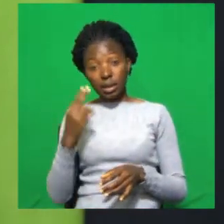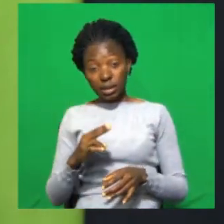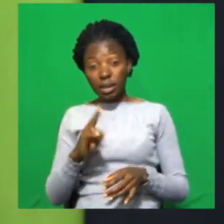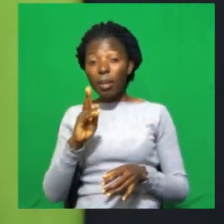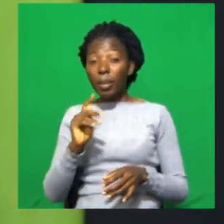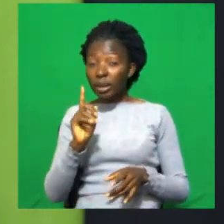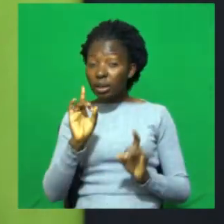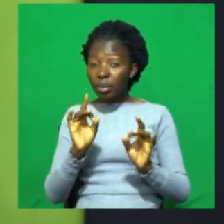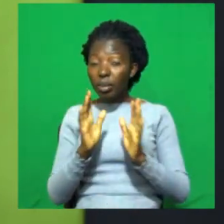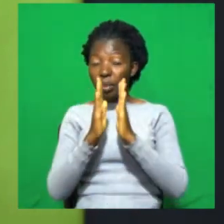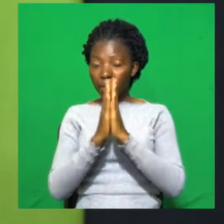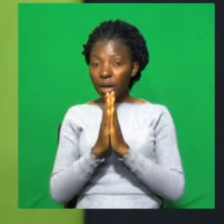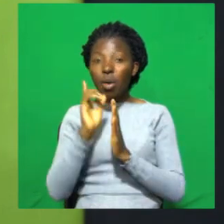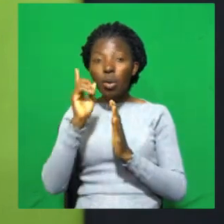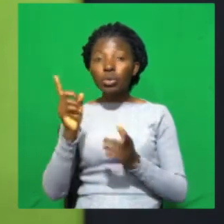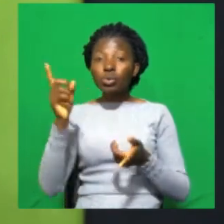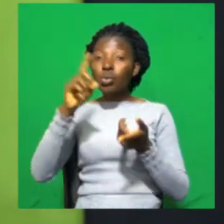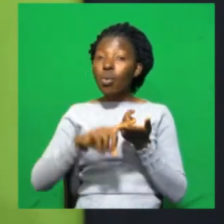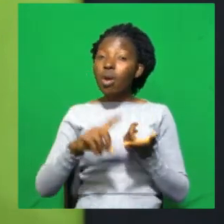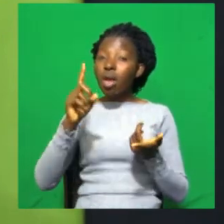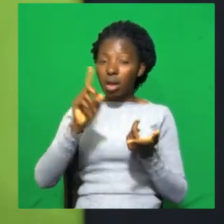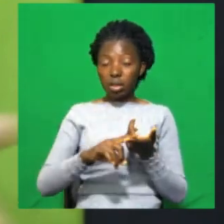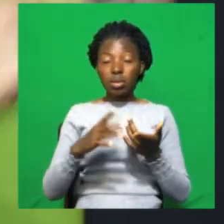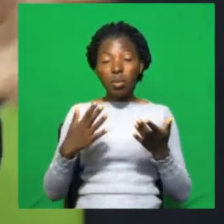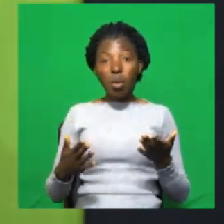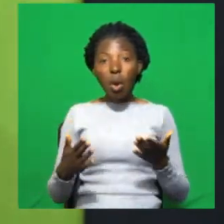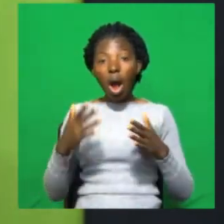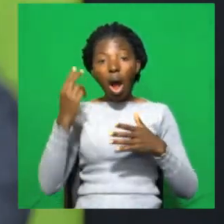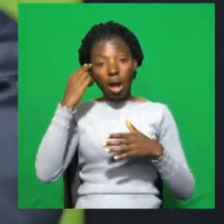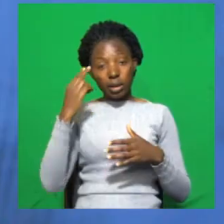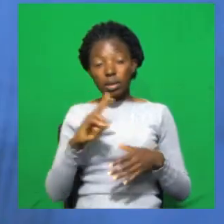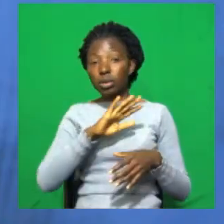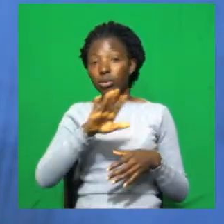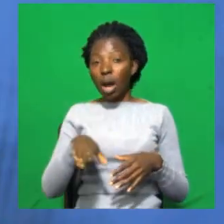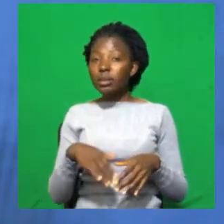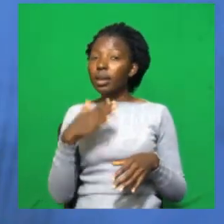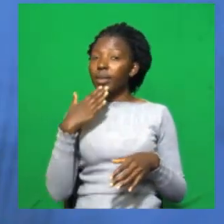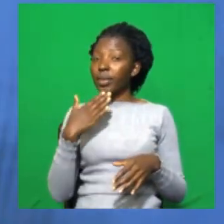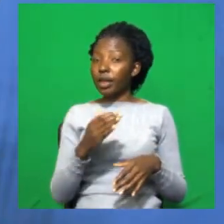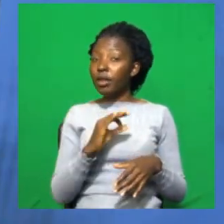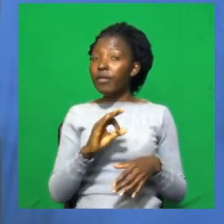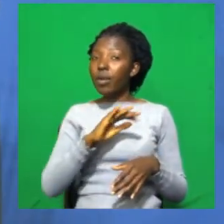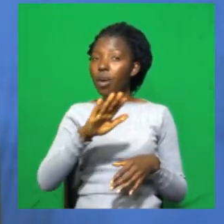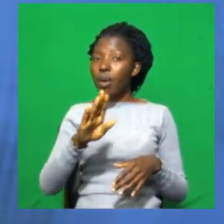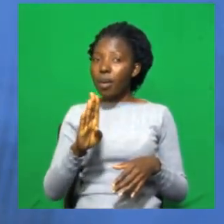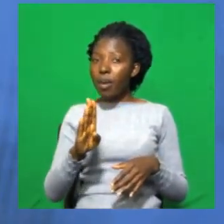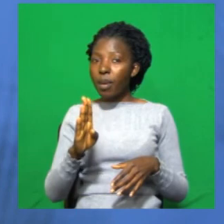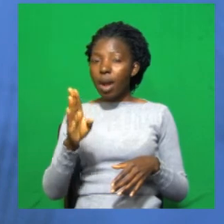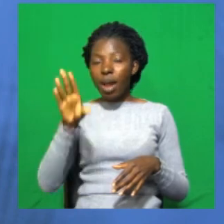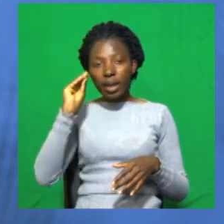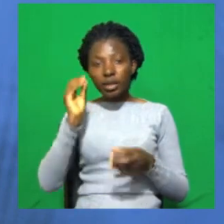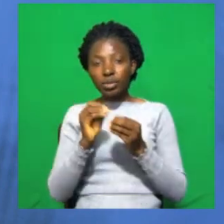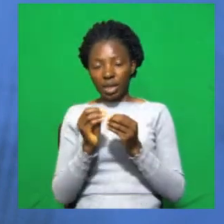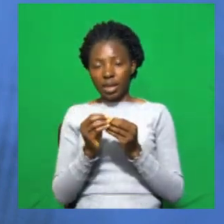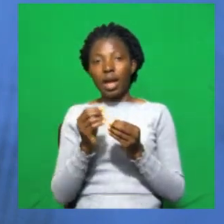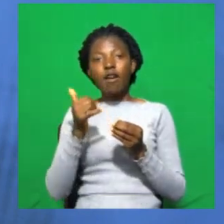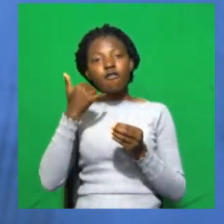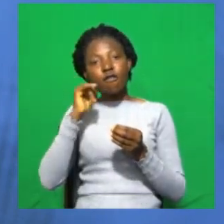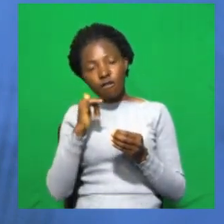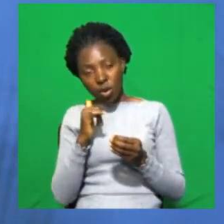tichinamatira Mwari, anowedzera kuti zvijeke. Onekai vateereri. Tinotenda vateereri kuva nesu muchirongwa. Tibatei